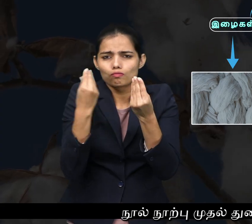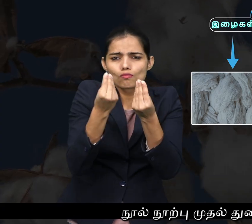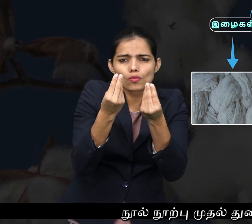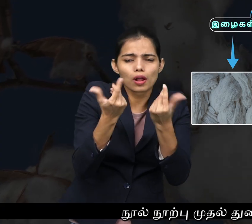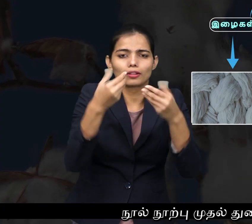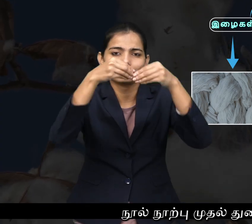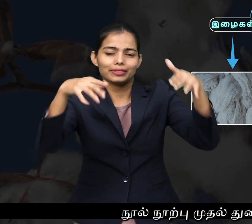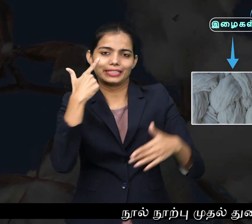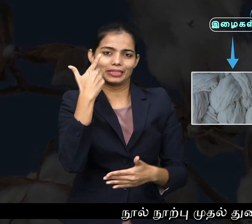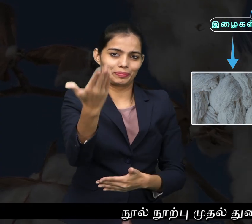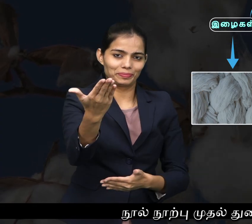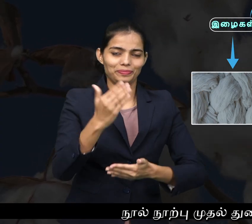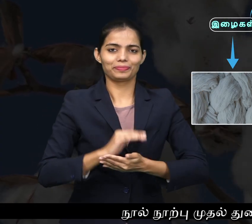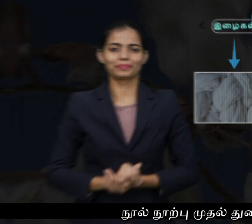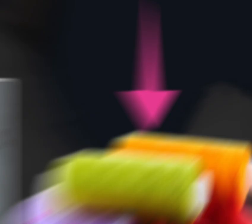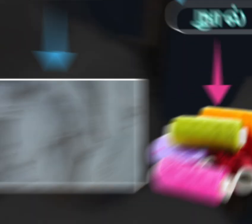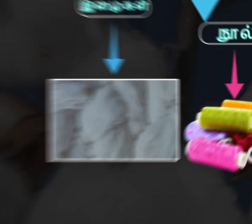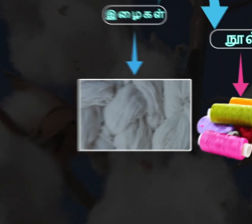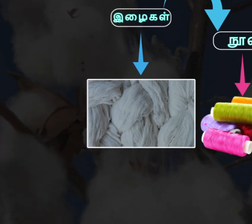பார்ப்போம்.